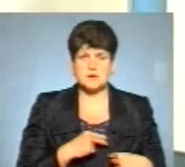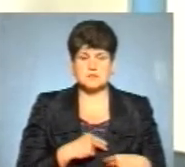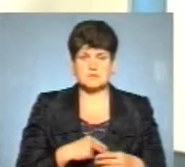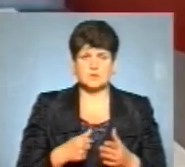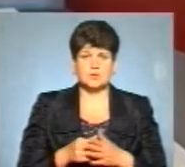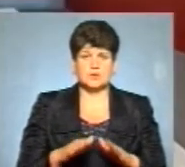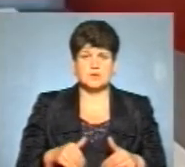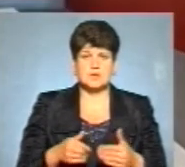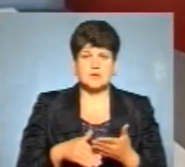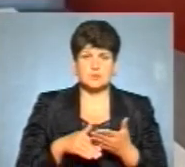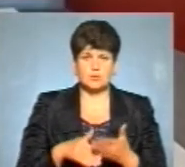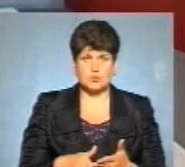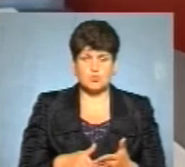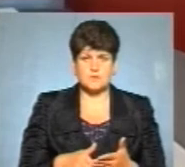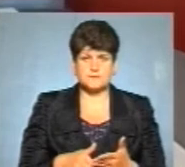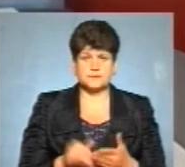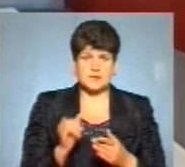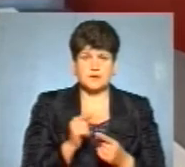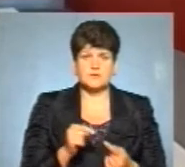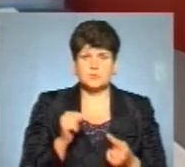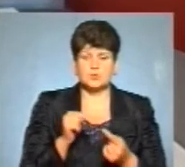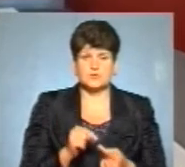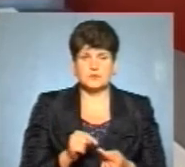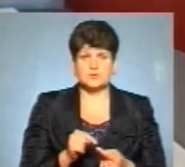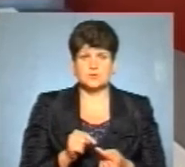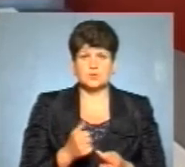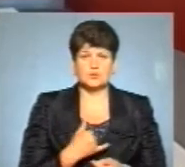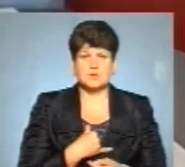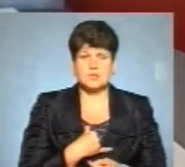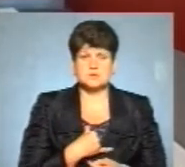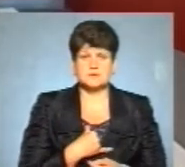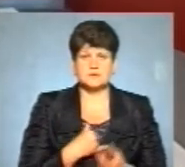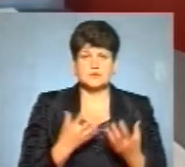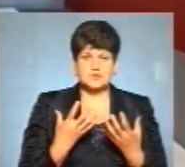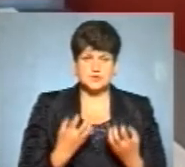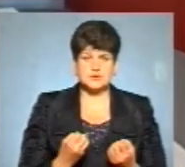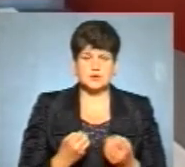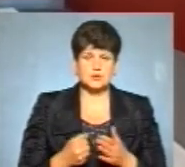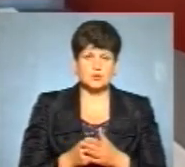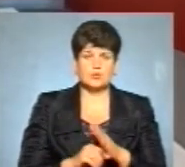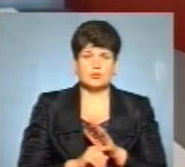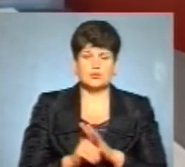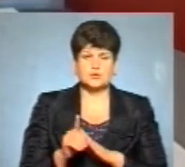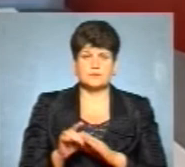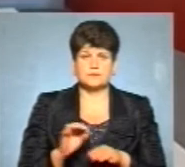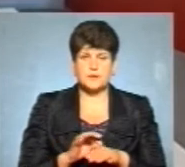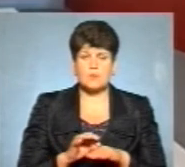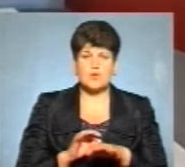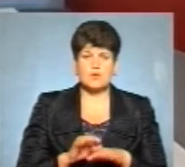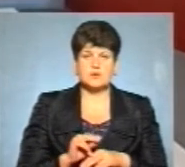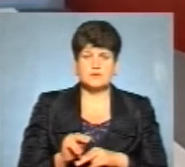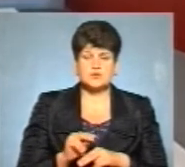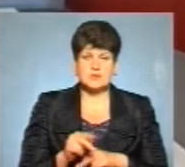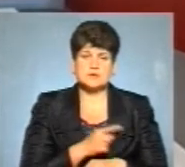надання допомоги. І, відповідно, в нас ще там до початку епідемії проводилися навчання із